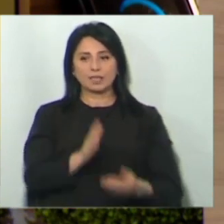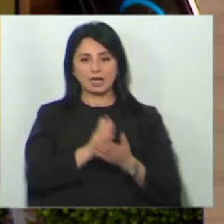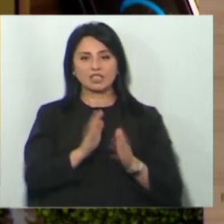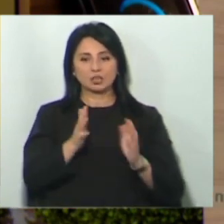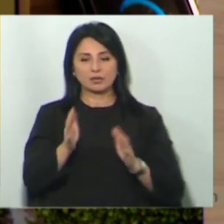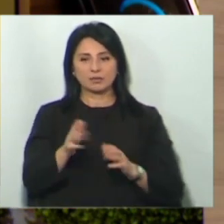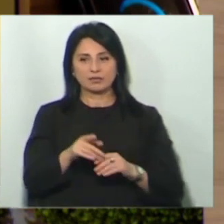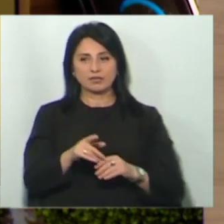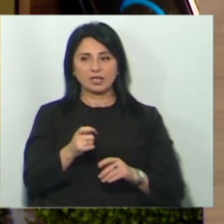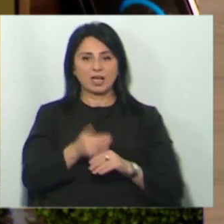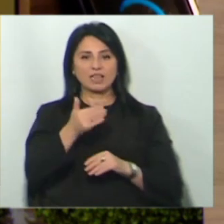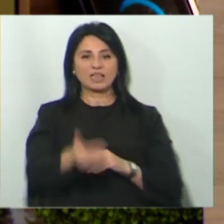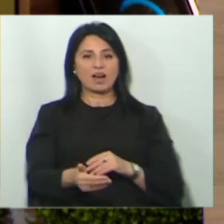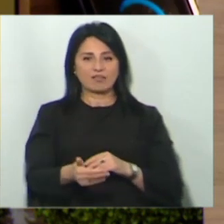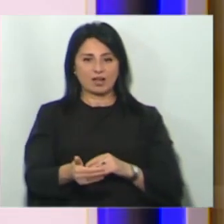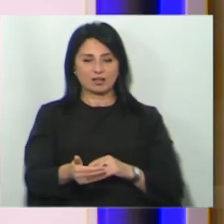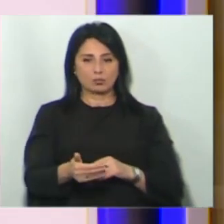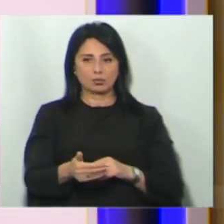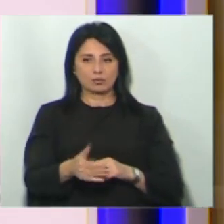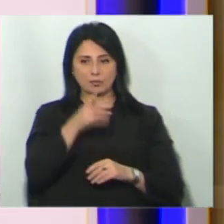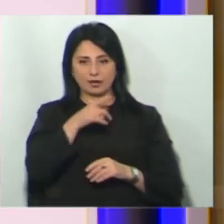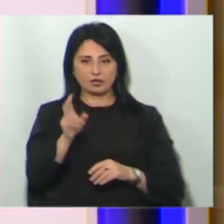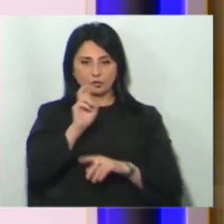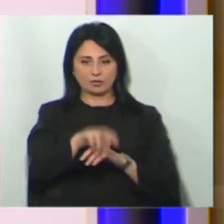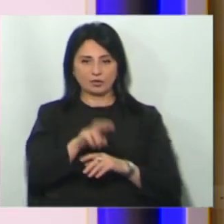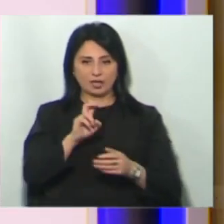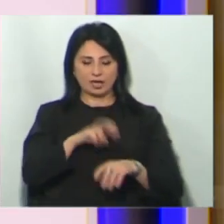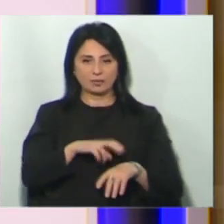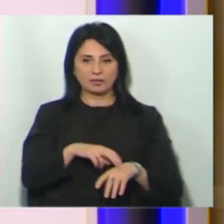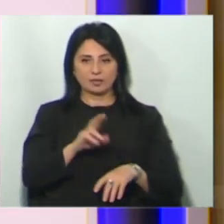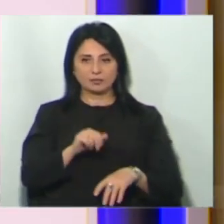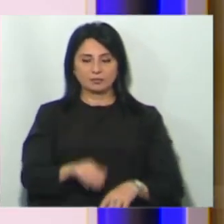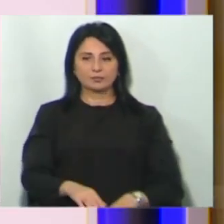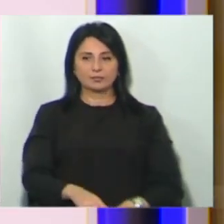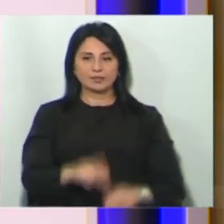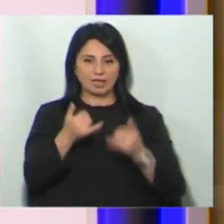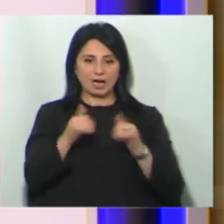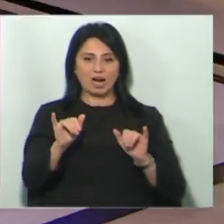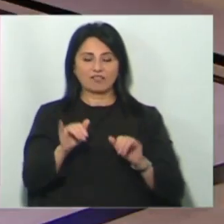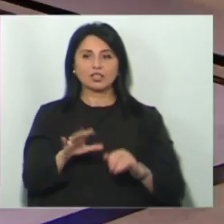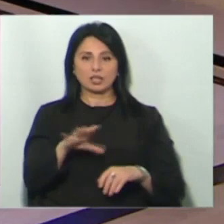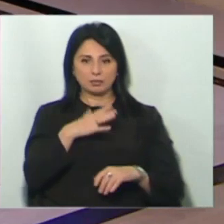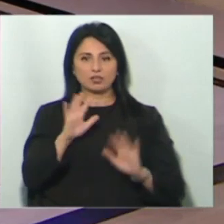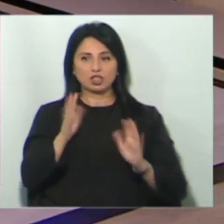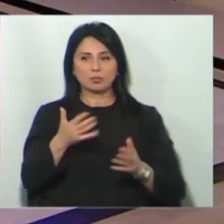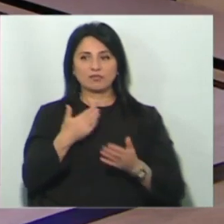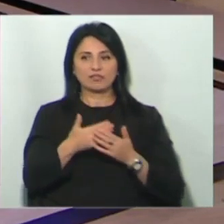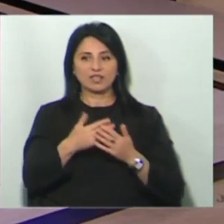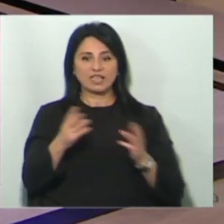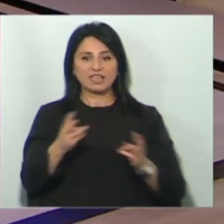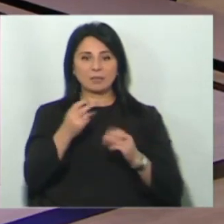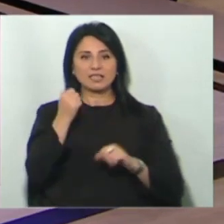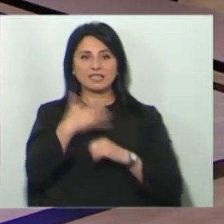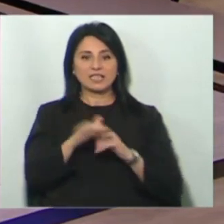შემთხვევები, რომ დაგვიანებულ პერიოდში მომართავენ ხოლმე და გაგიკვირდება და ყოფილი შემთხვევები თქვა დამწვრობელ